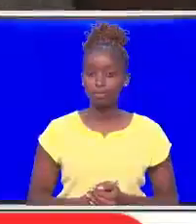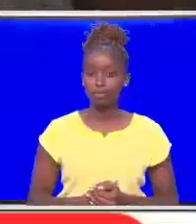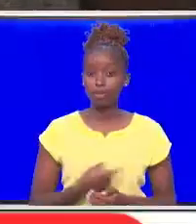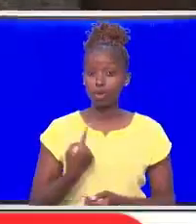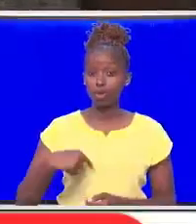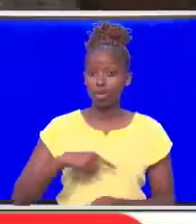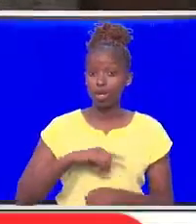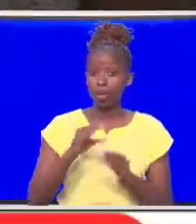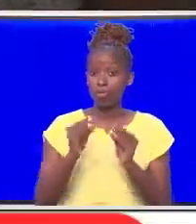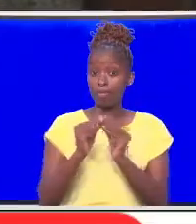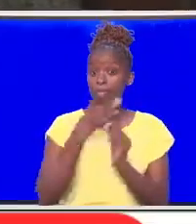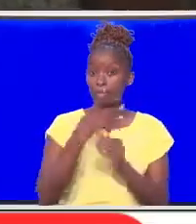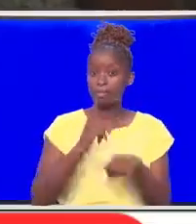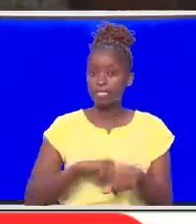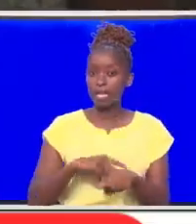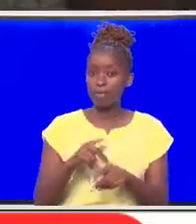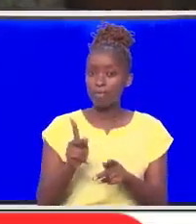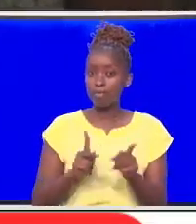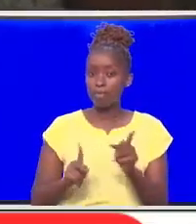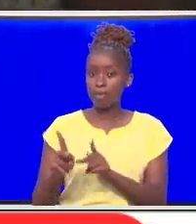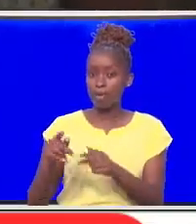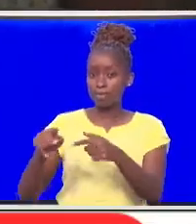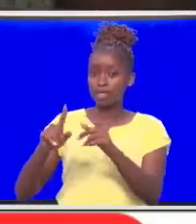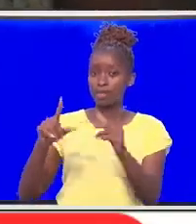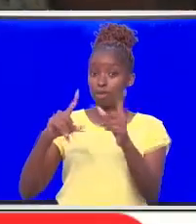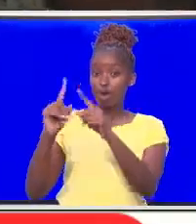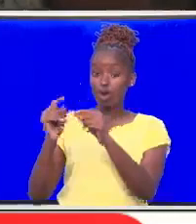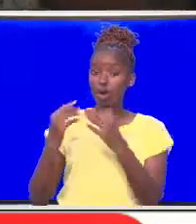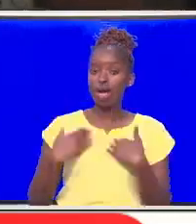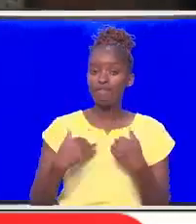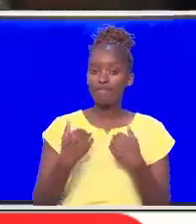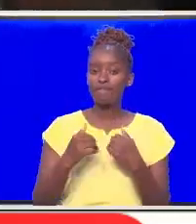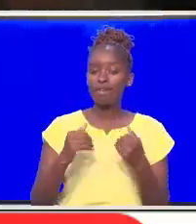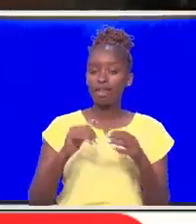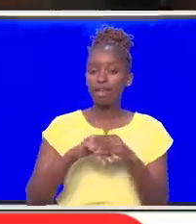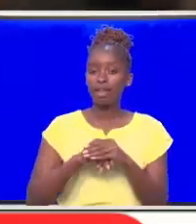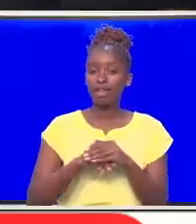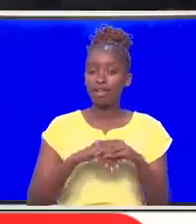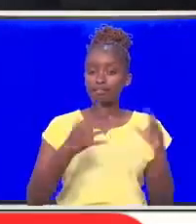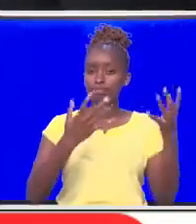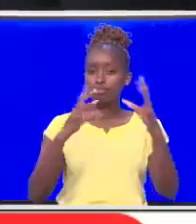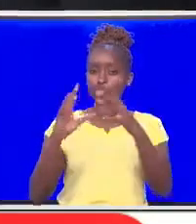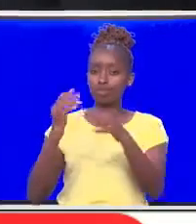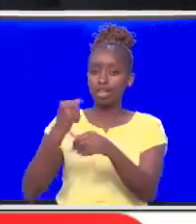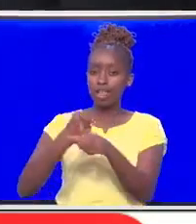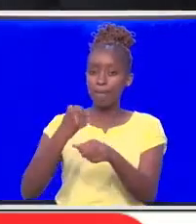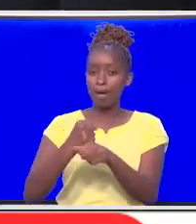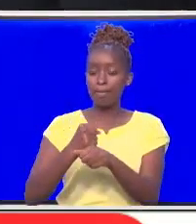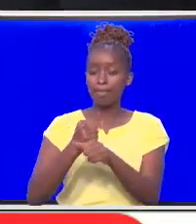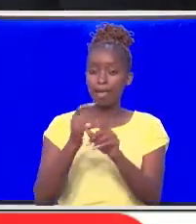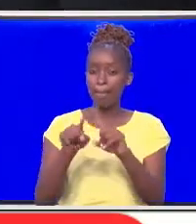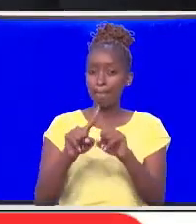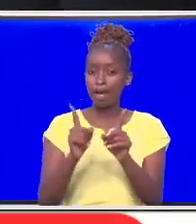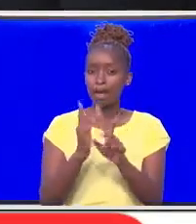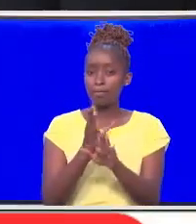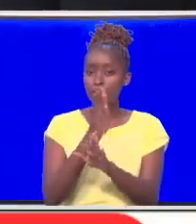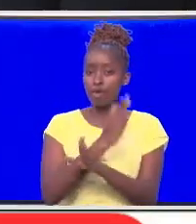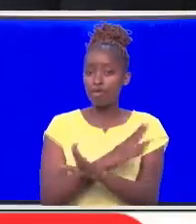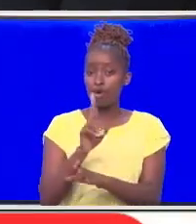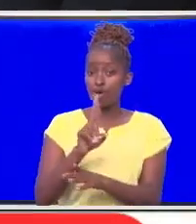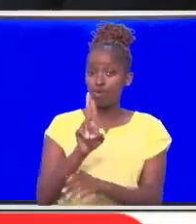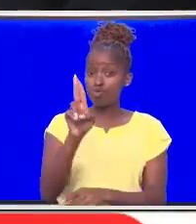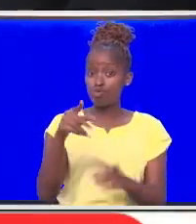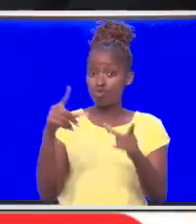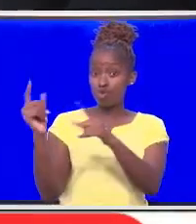Tunampata akiwa tayari kuondoka ili kuhudhuria sherehe za leba katika bustani la Uhuru, lakini kabla ya kuondoka kwake tuliandaa